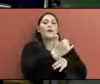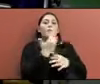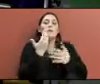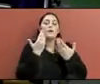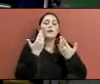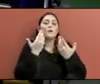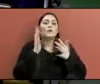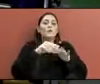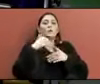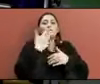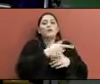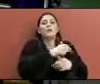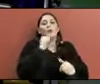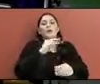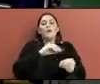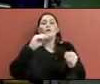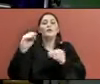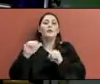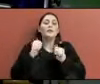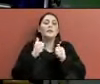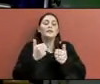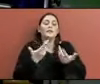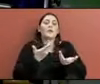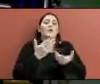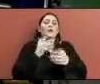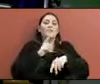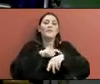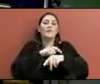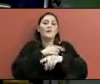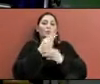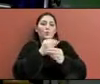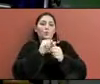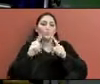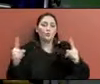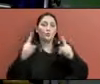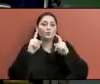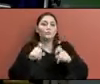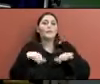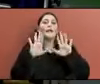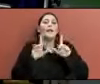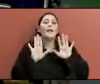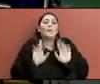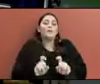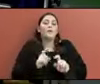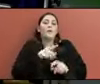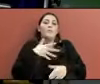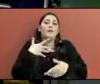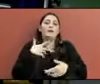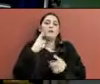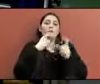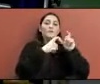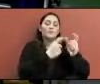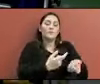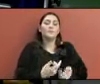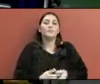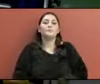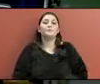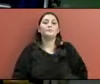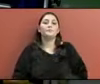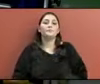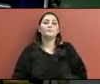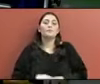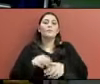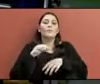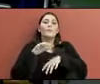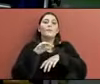Yine ayrıntılı inceleriz birazdan. Hasta karyolası hizmetimiz. Evet. Hasta karyolası hizmetimize bize